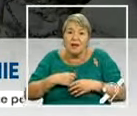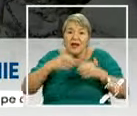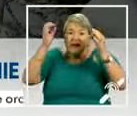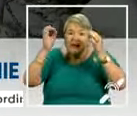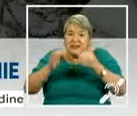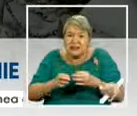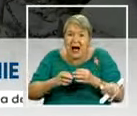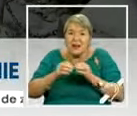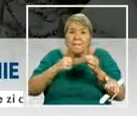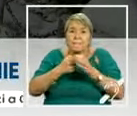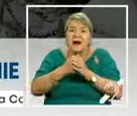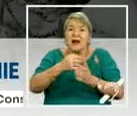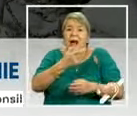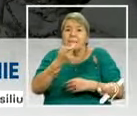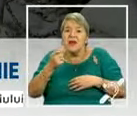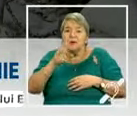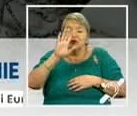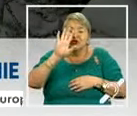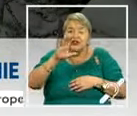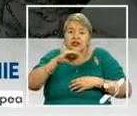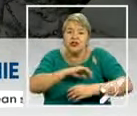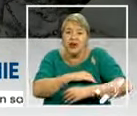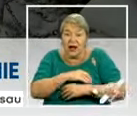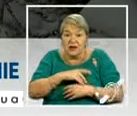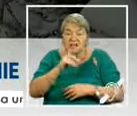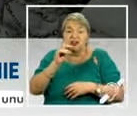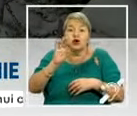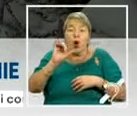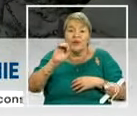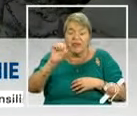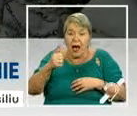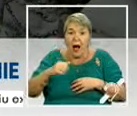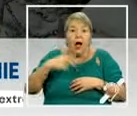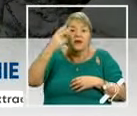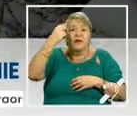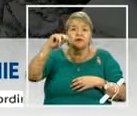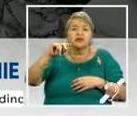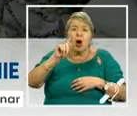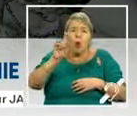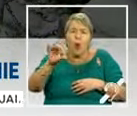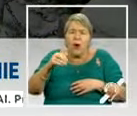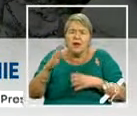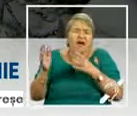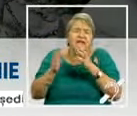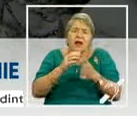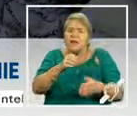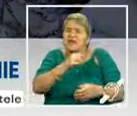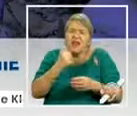15 grade Celsius în nord-estul Scoției. A fost emis un cod de vreme severă.